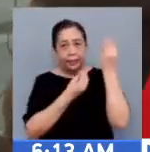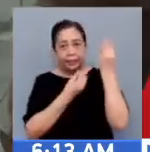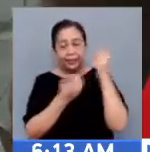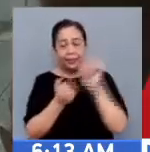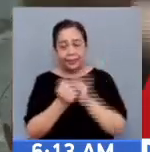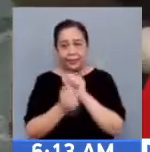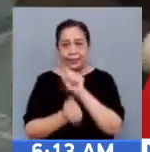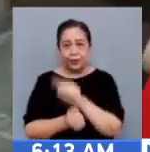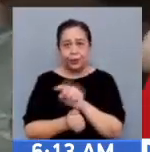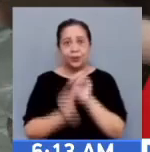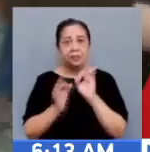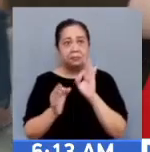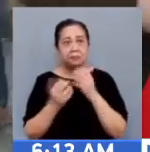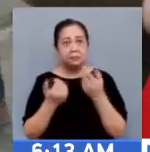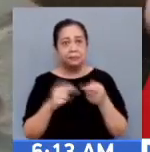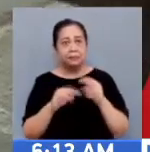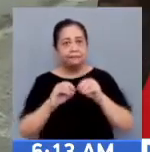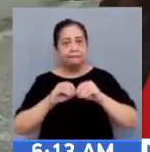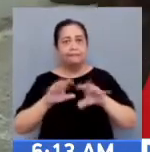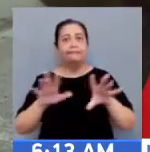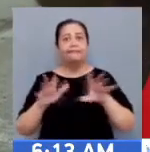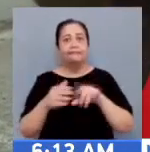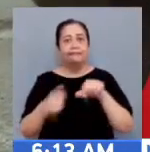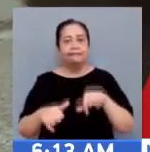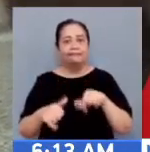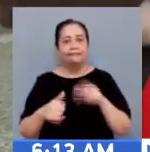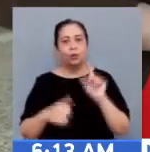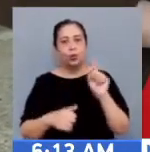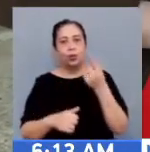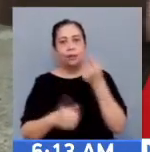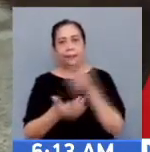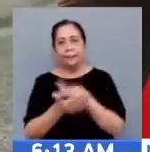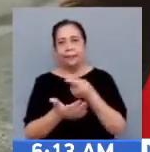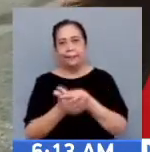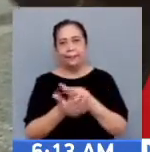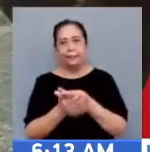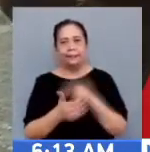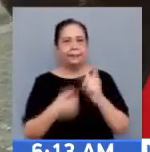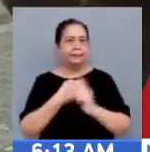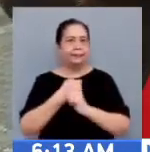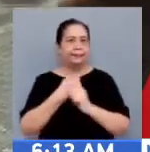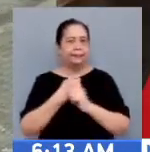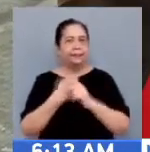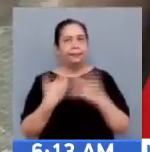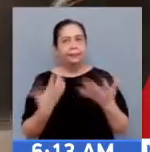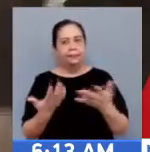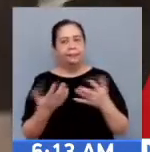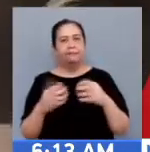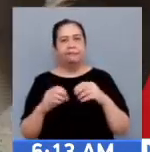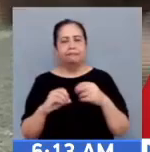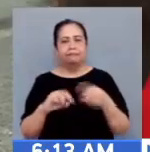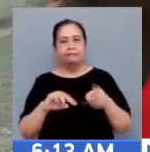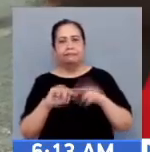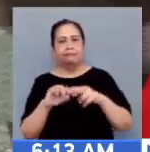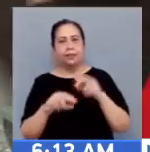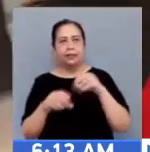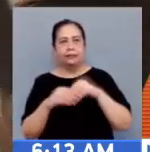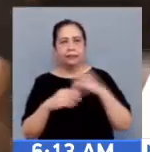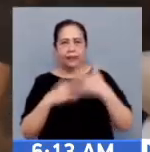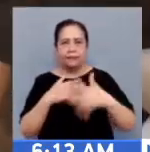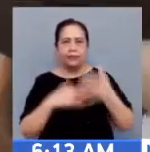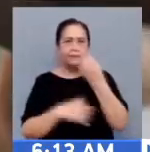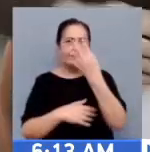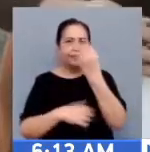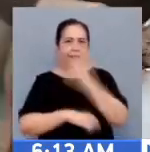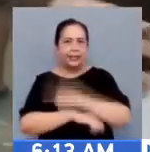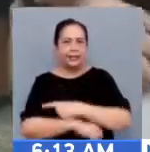sa pag-implementa nito pong 1 peso provisional fare increase within 15 days after. Marami pong salamat po sa